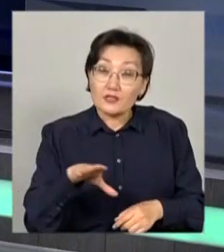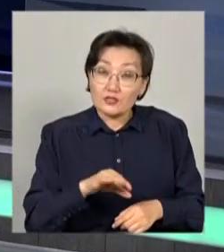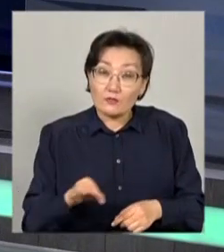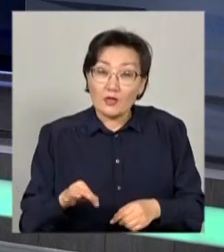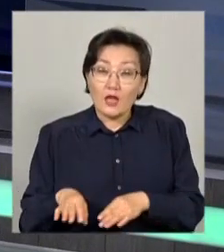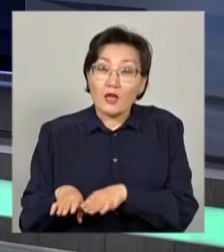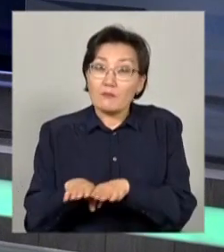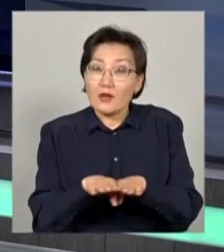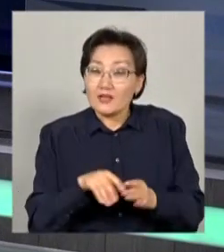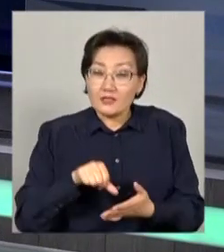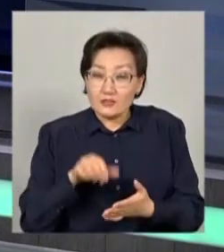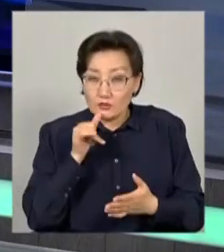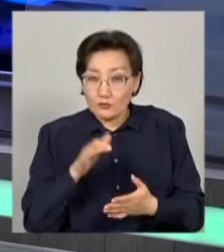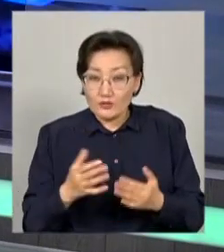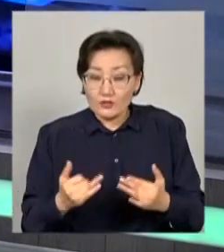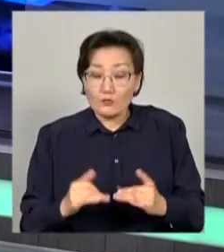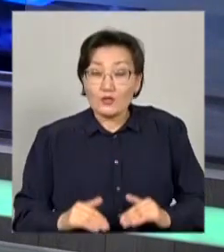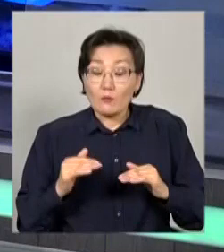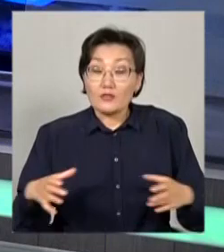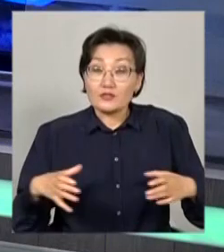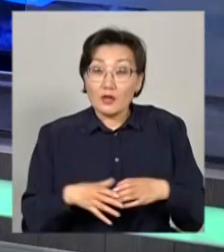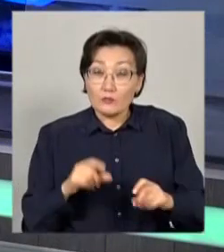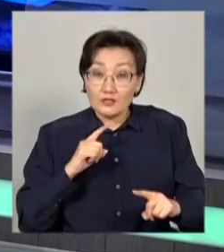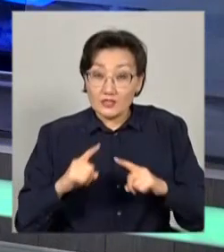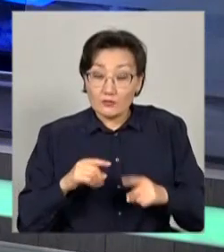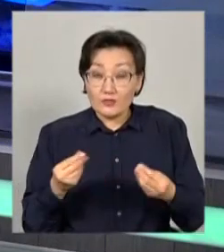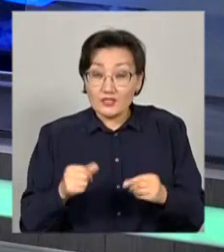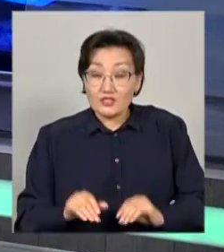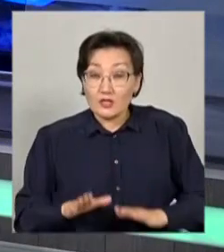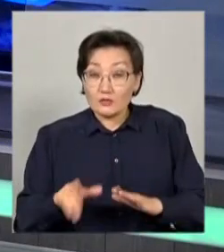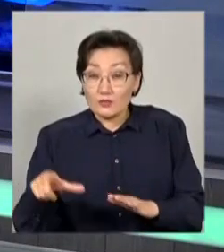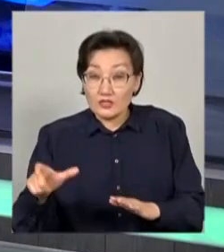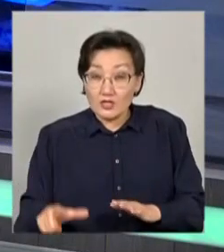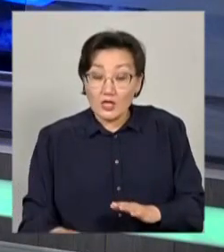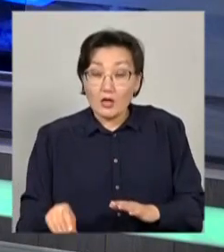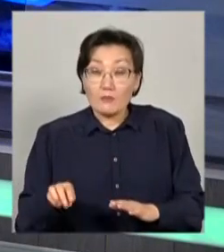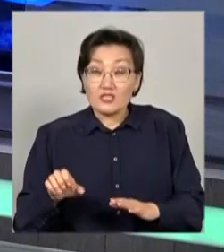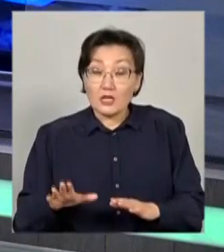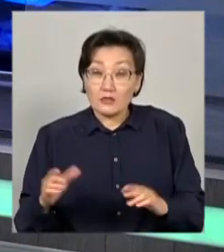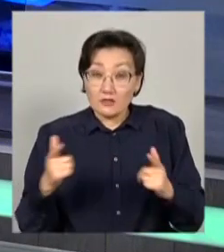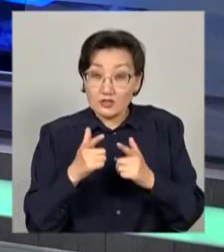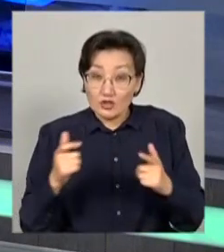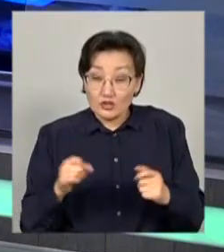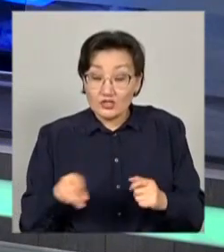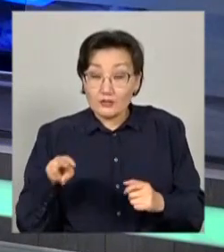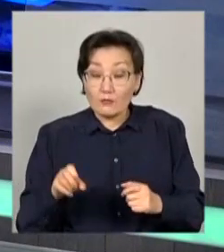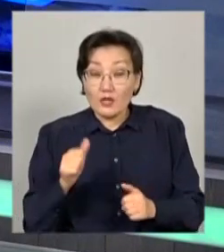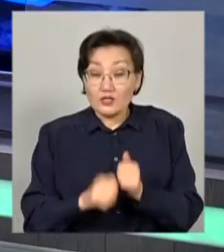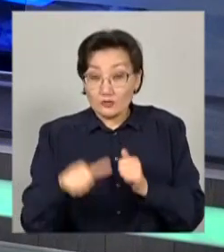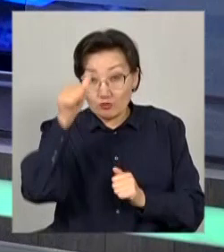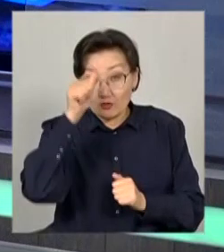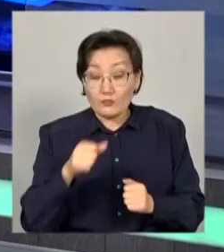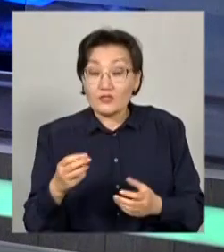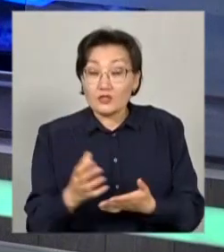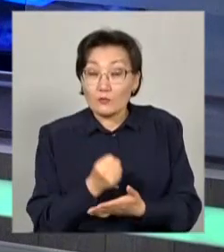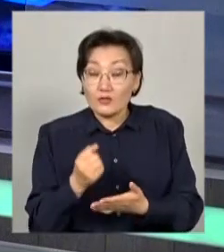бірдей елге бермейді. Бұл туралы бүгін жоғары палата отырысында қаржы вице-министрі Ержан Біржанов айтты. Сонымен ай сайынғы